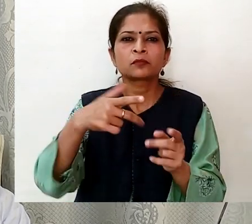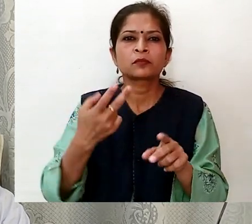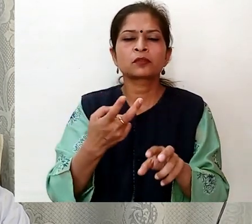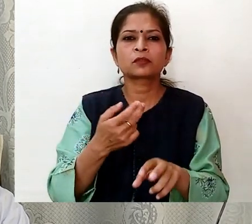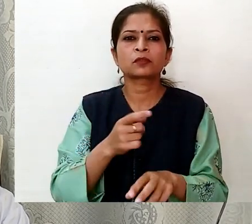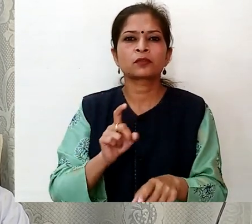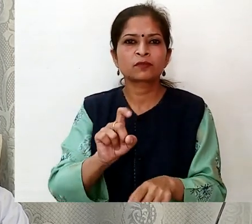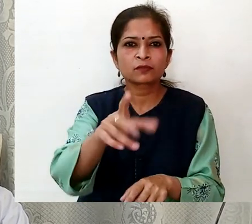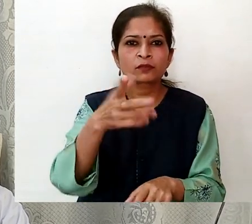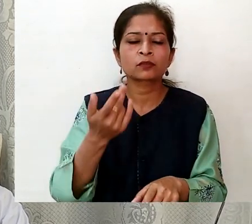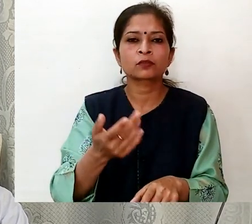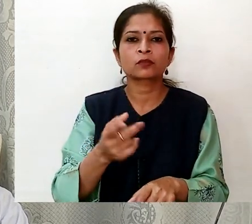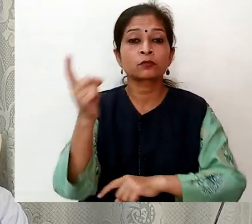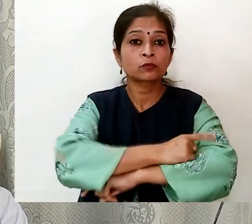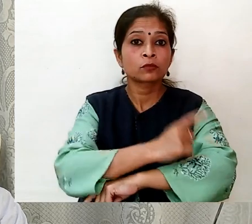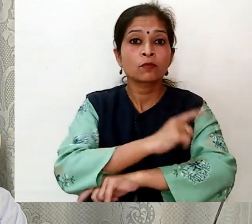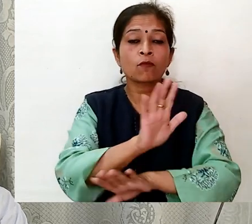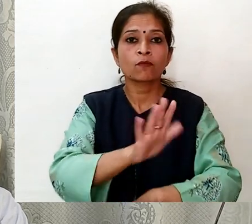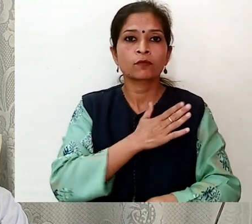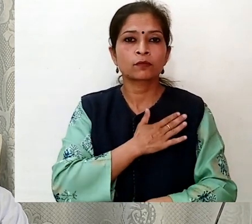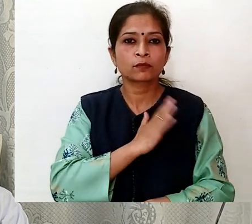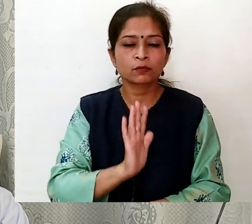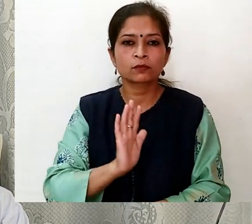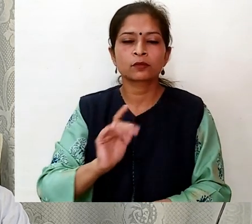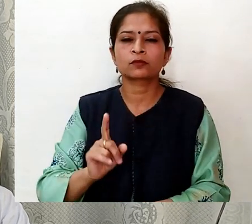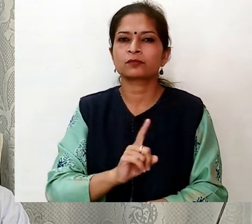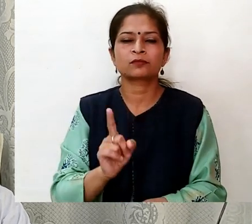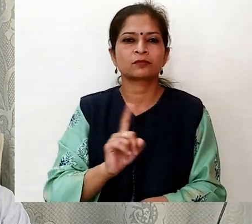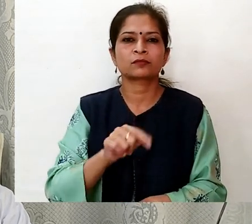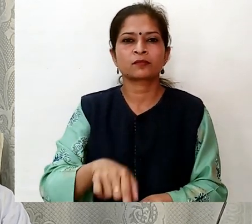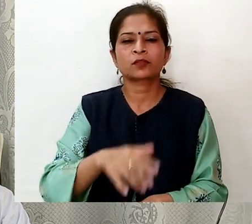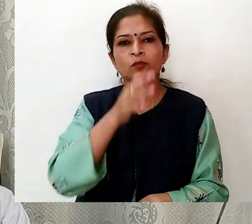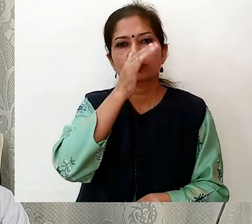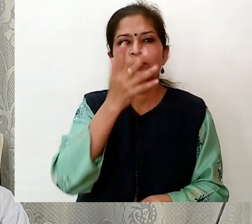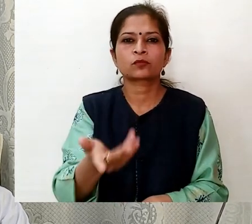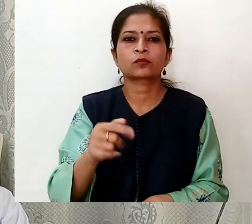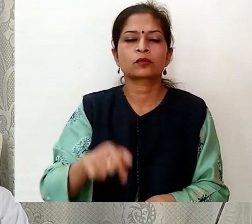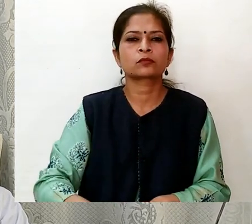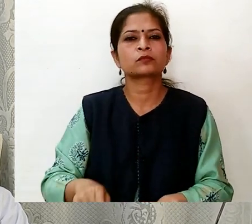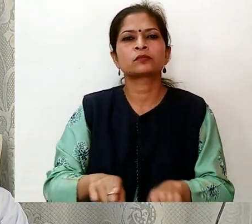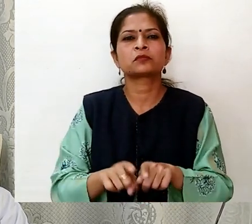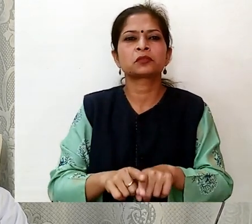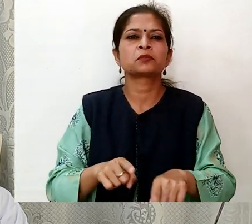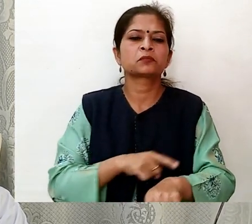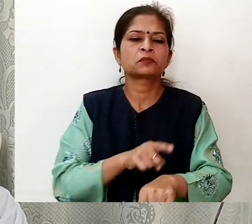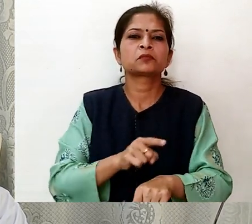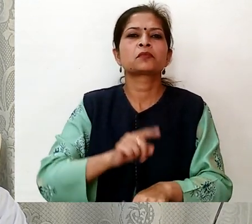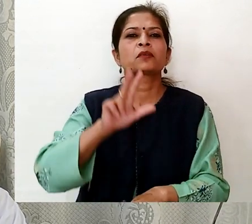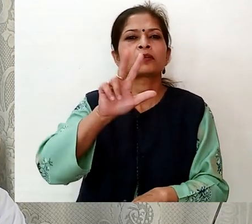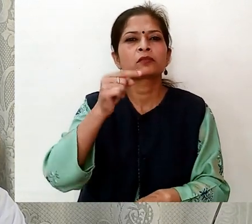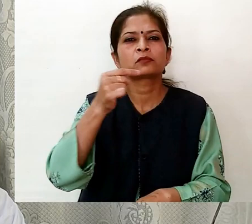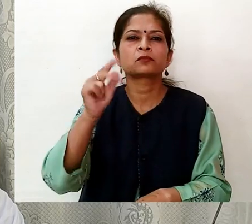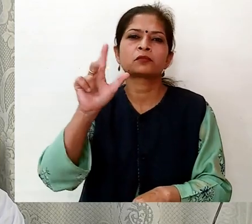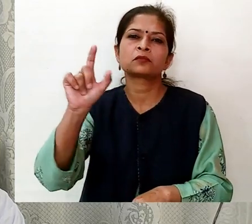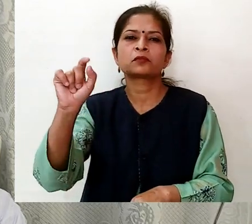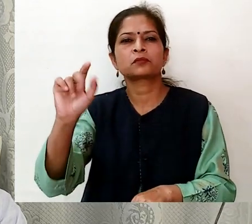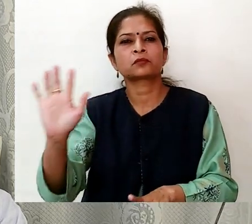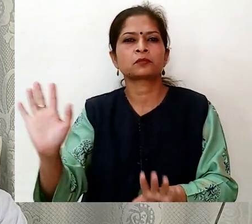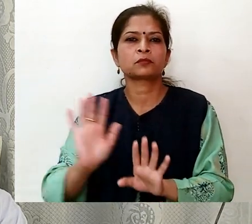तक रह सकता है, तो ये बात बिल्कुल गलत है। ये वायरस मेटल सर्फेसिस पे भी 8 से 10 घंटे से ज्यादा नहीं